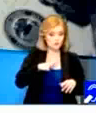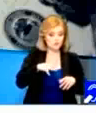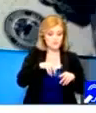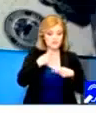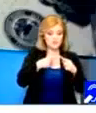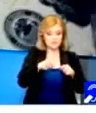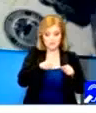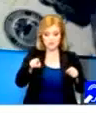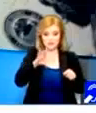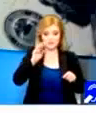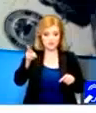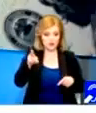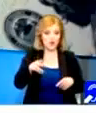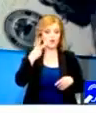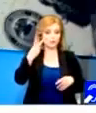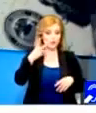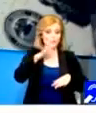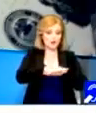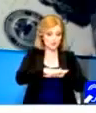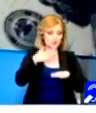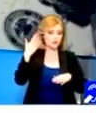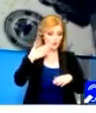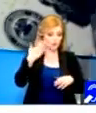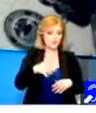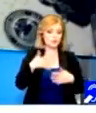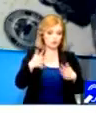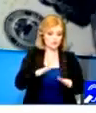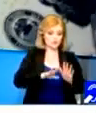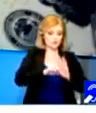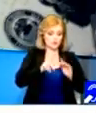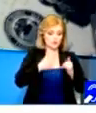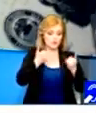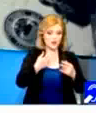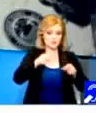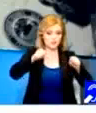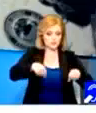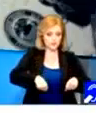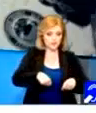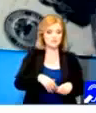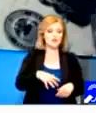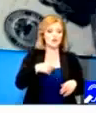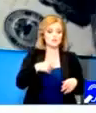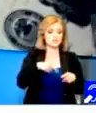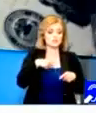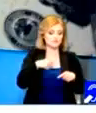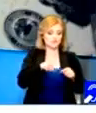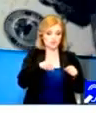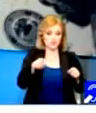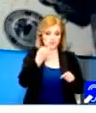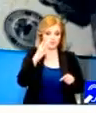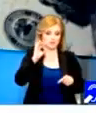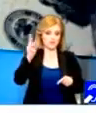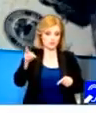afaceri. Două bănci permit de astăzi plata instant, iar alte trei se pregătesc să ofere această facilitate clienților până la finalul anului, fie